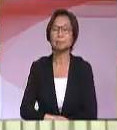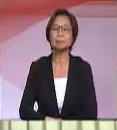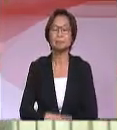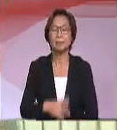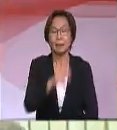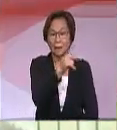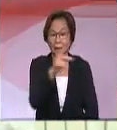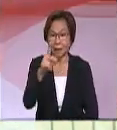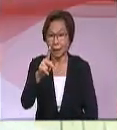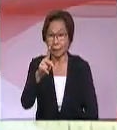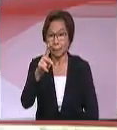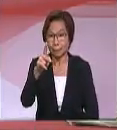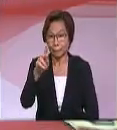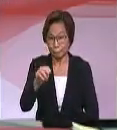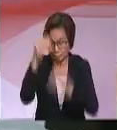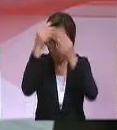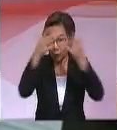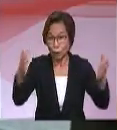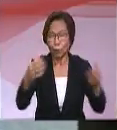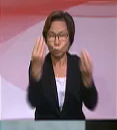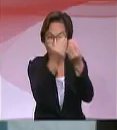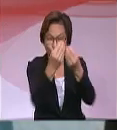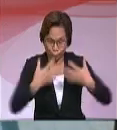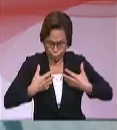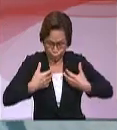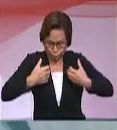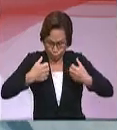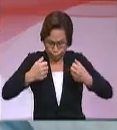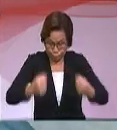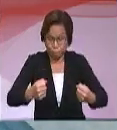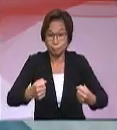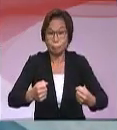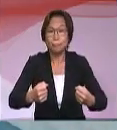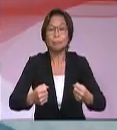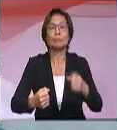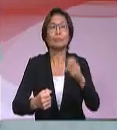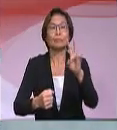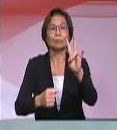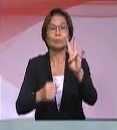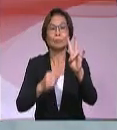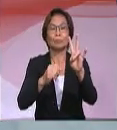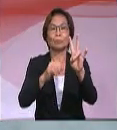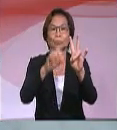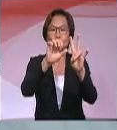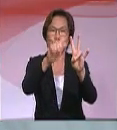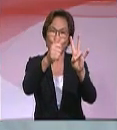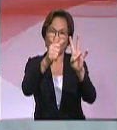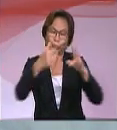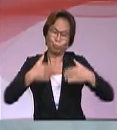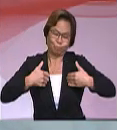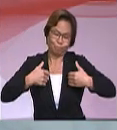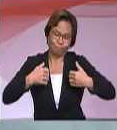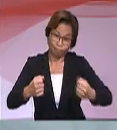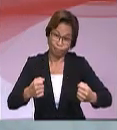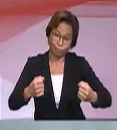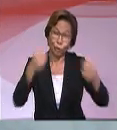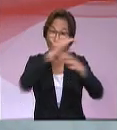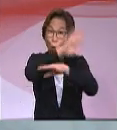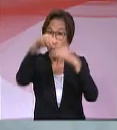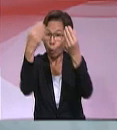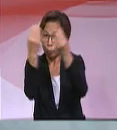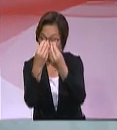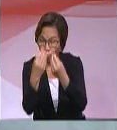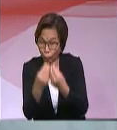memaklumkan bahawa pada hari ini bilangan kes yang sembuh daripada jangkitan COVID-19 adalah sebanyak 710 kes. Ini menjadikan